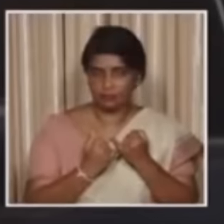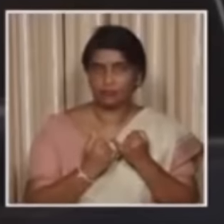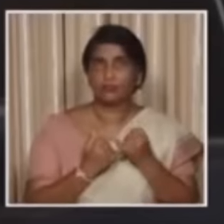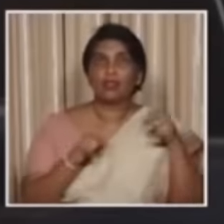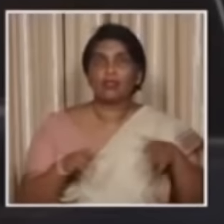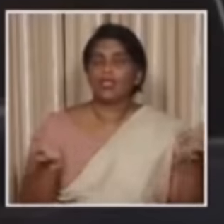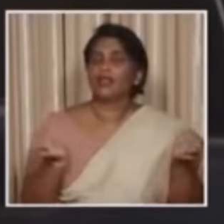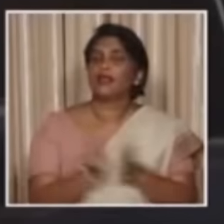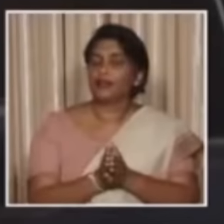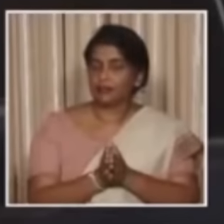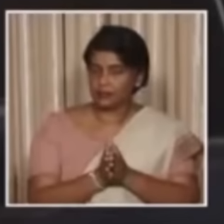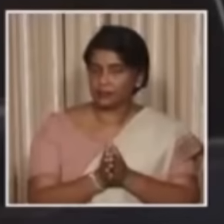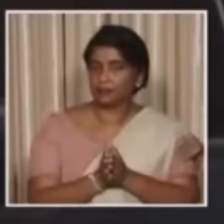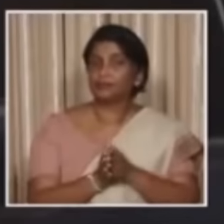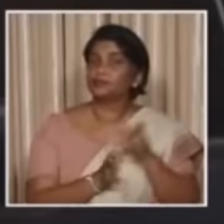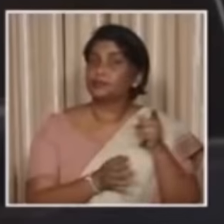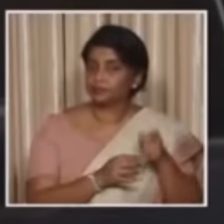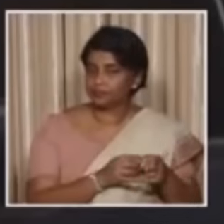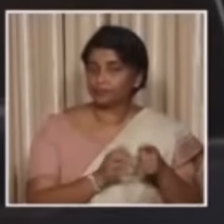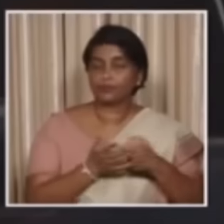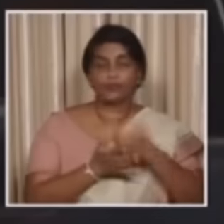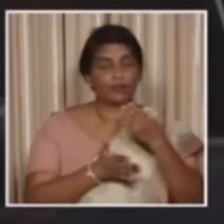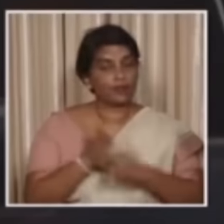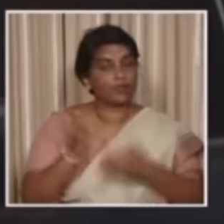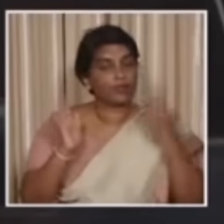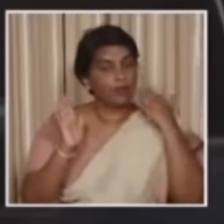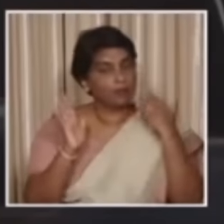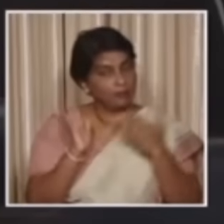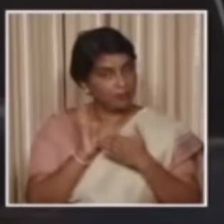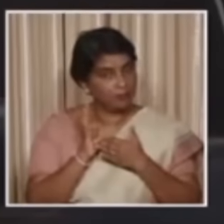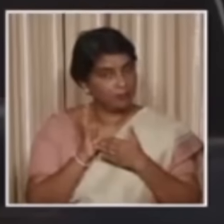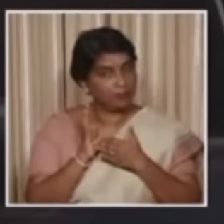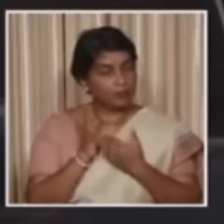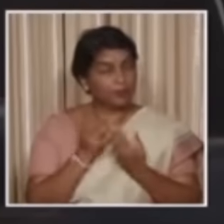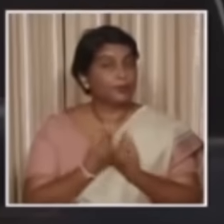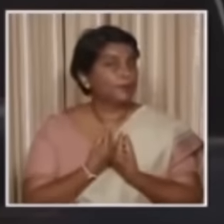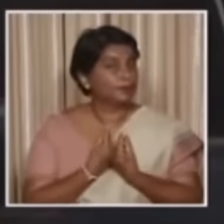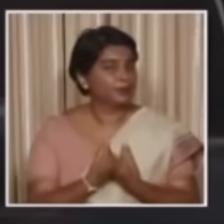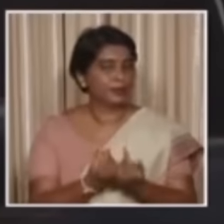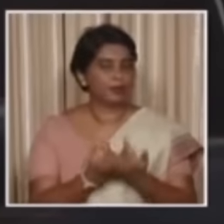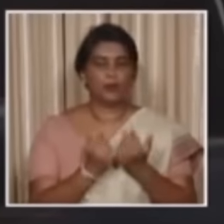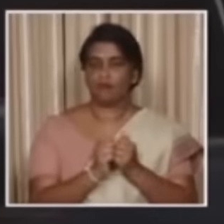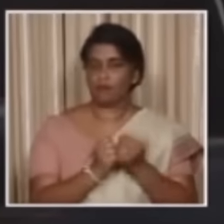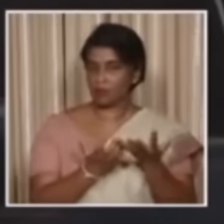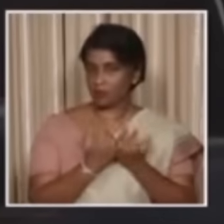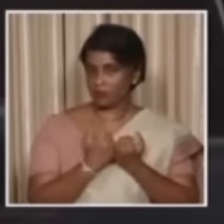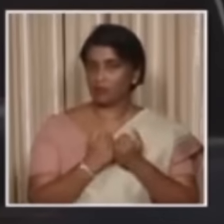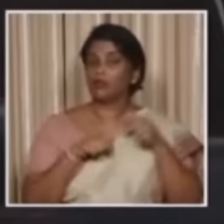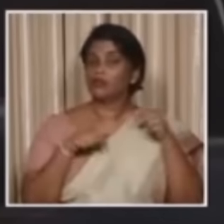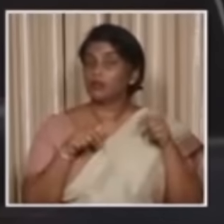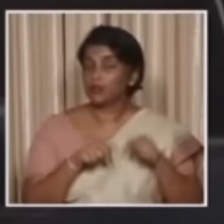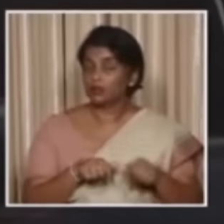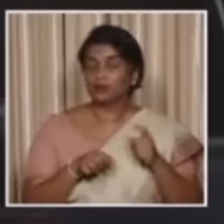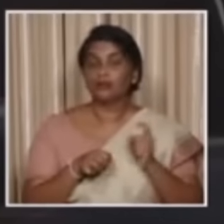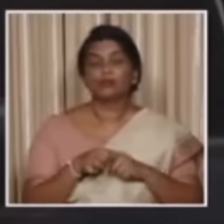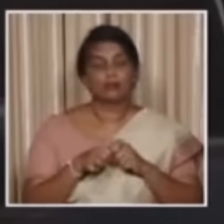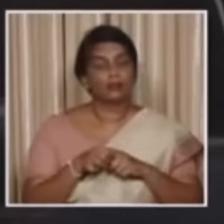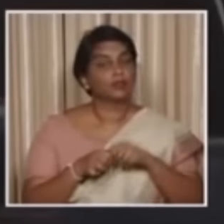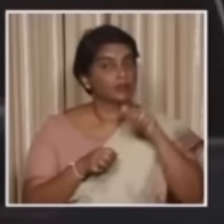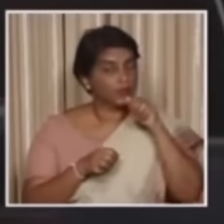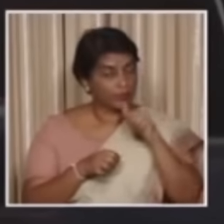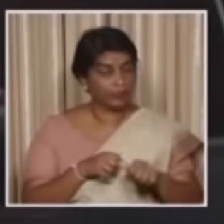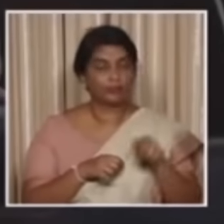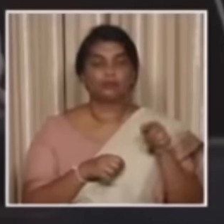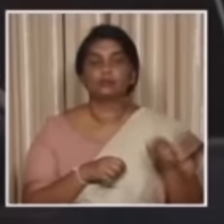ඉන්නේ. ඒ නිසා මේ වාර්තා පිළිබඳව කඩිනම් ක්‍රියාමාර්ග අවශ්‍යයි. දැන් තියෙන ප්‍රශ්නේ ඇත්තටම